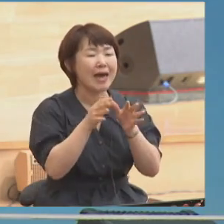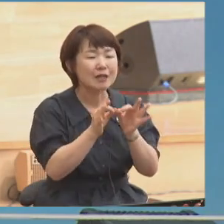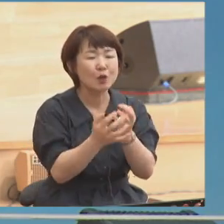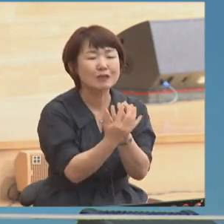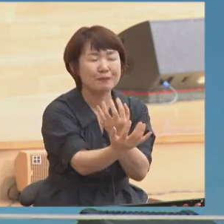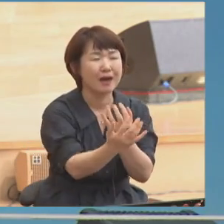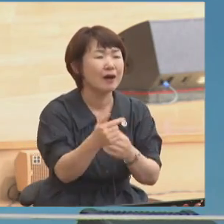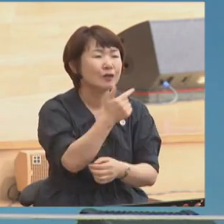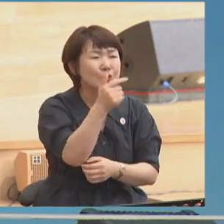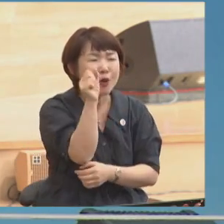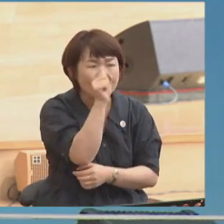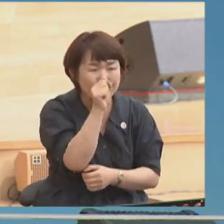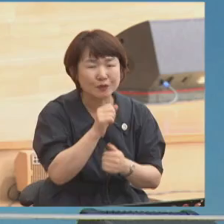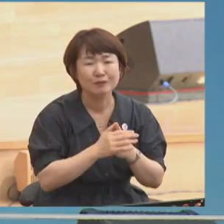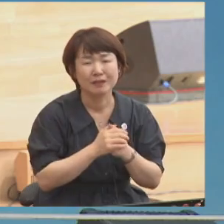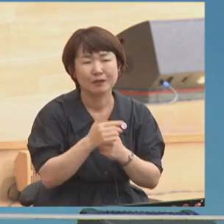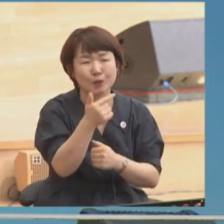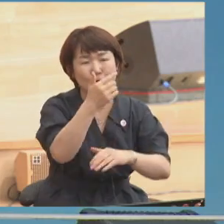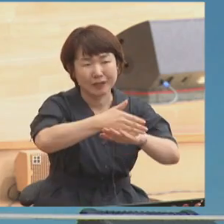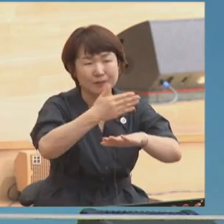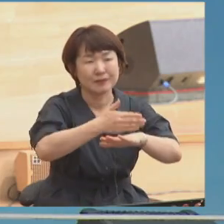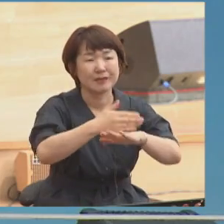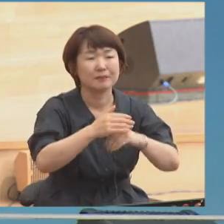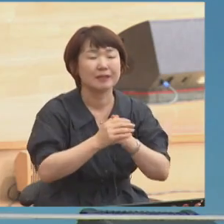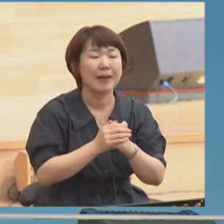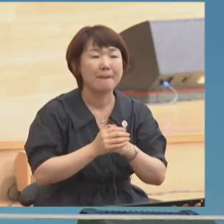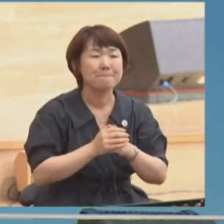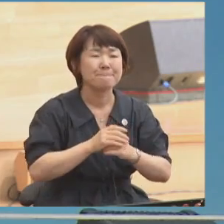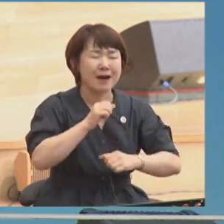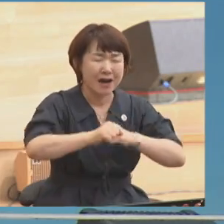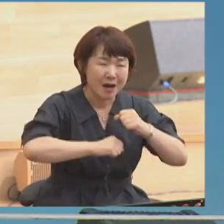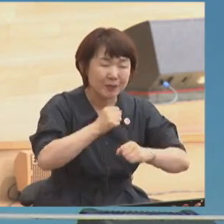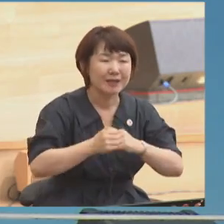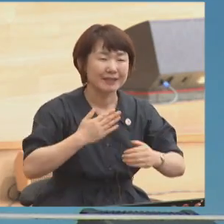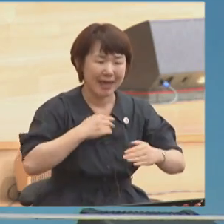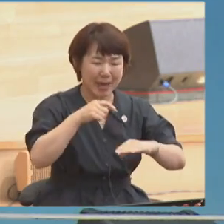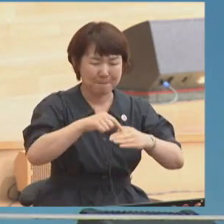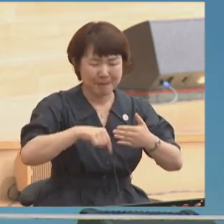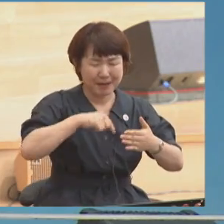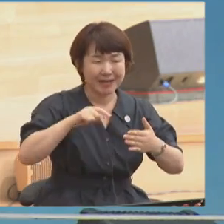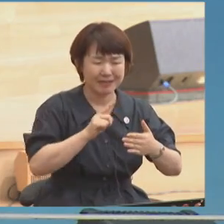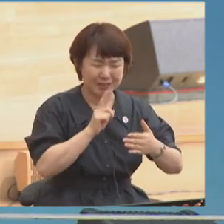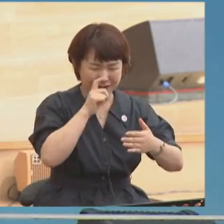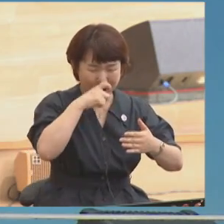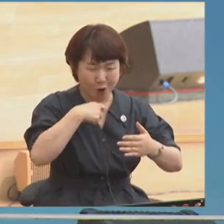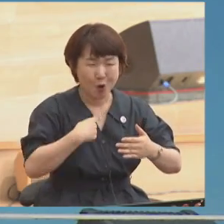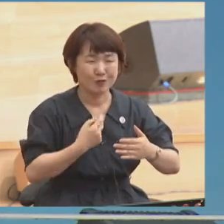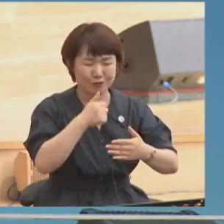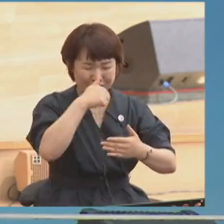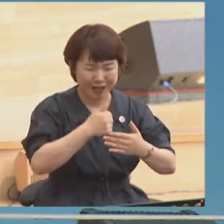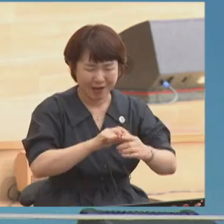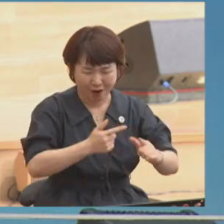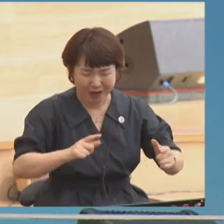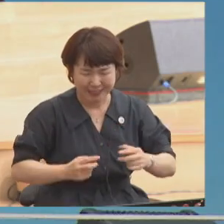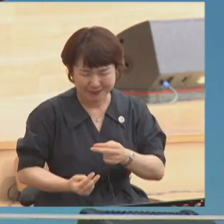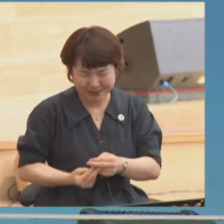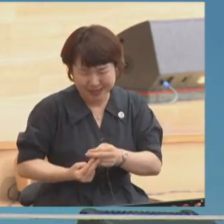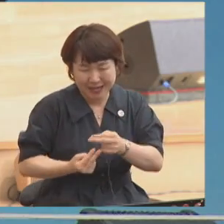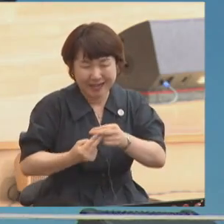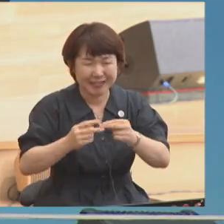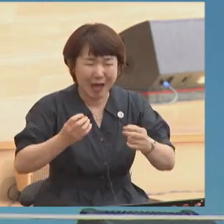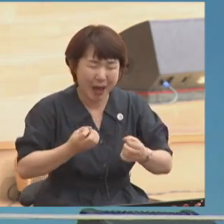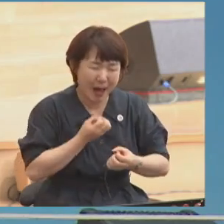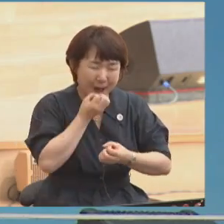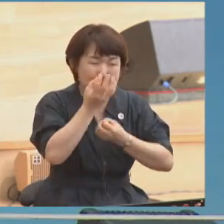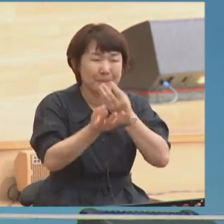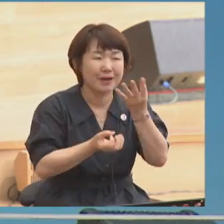너무너무 좋아요. 너무 감사해요. 마음껏 마음속에 있는 막 찢기 들잖아요. 바닥에 있는 찢기까지도 다 해가지고